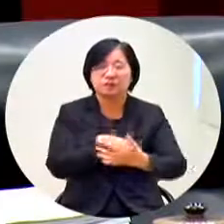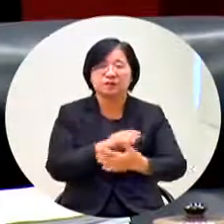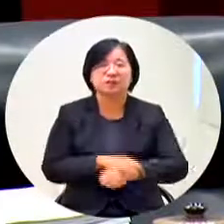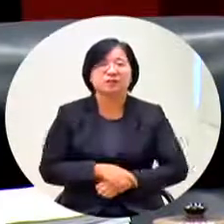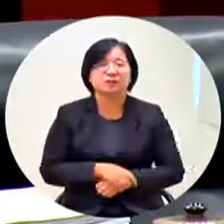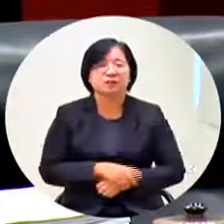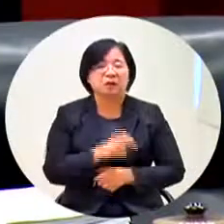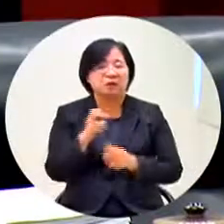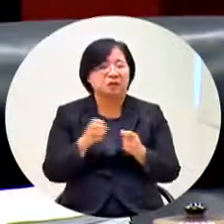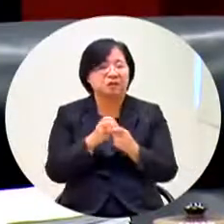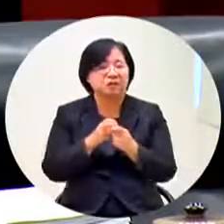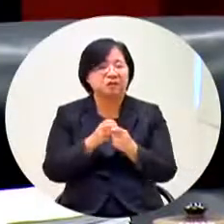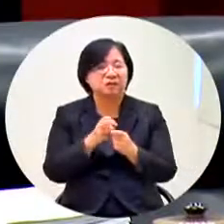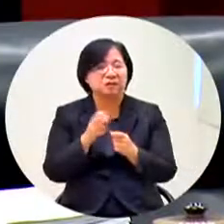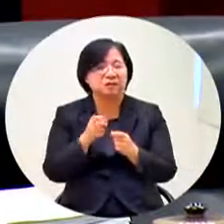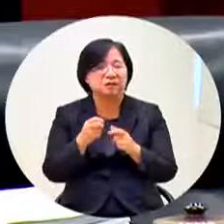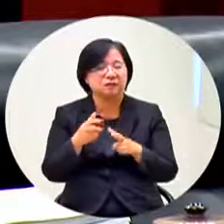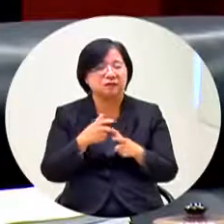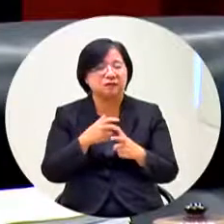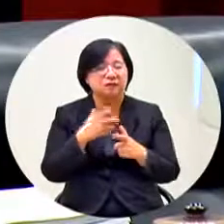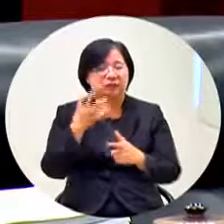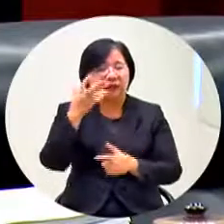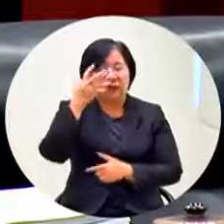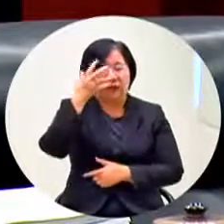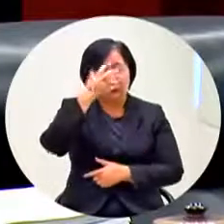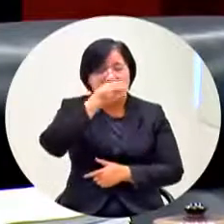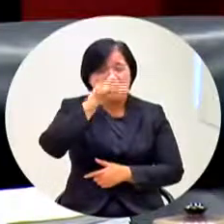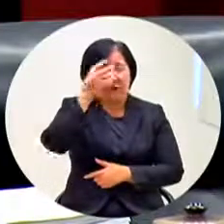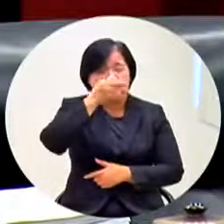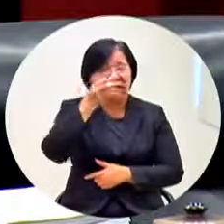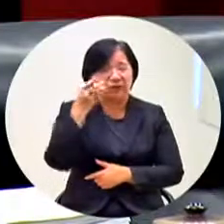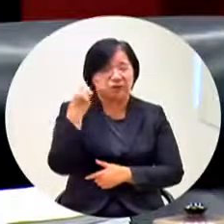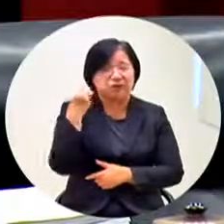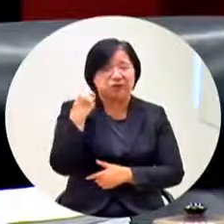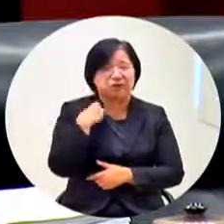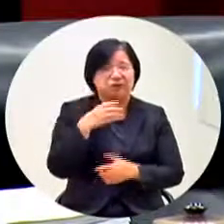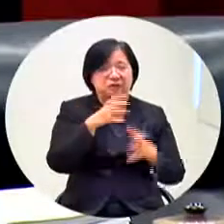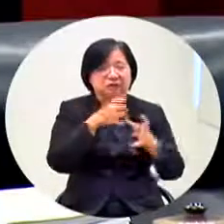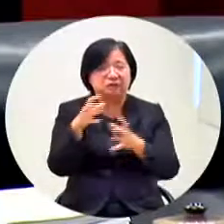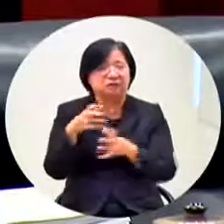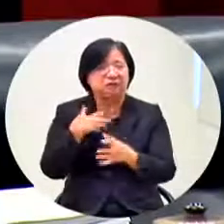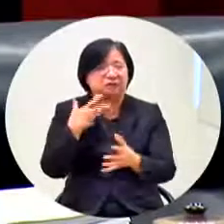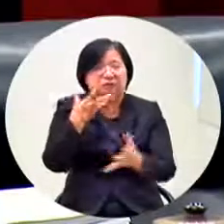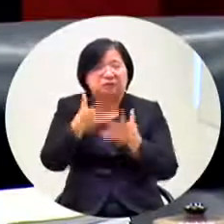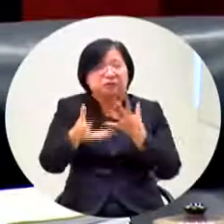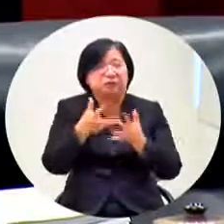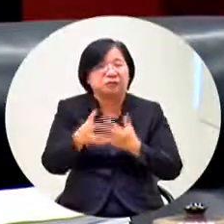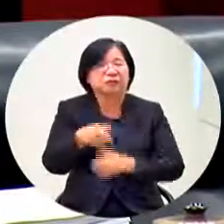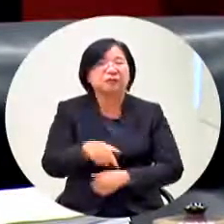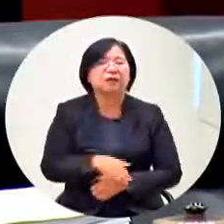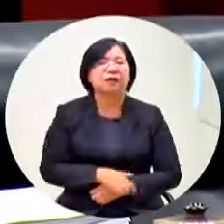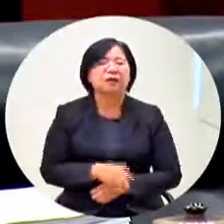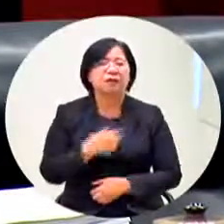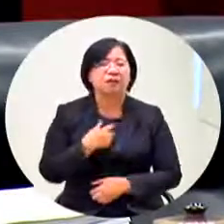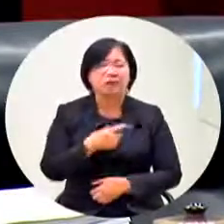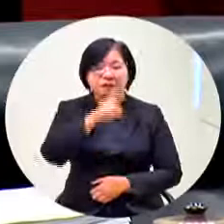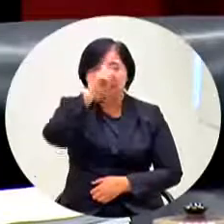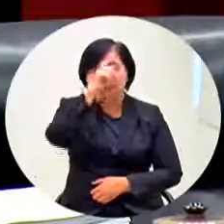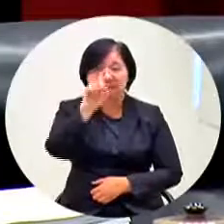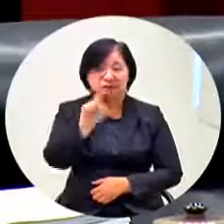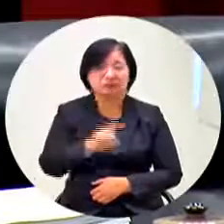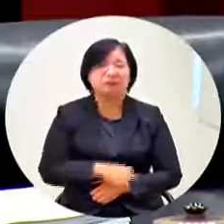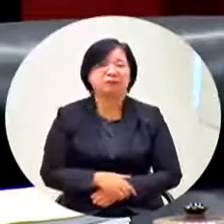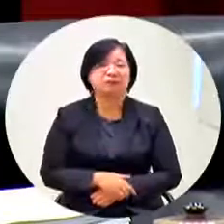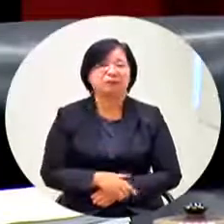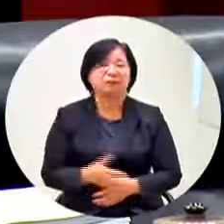有了哈，老旧的设施跟一些游戏区都不符合需求，那一直我们都一直在讲说希望能够做一些共